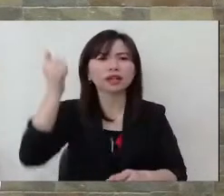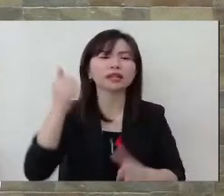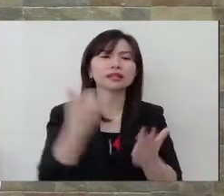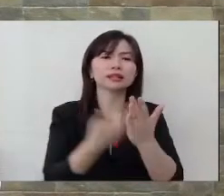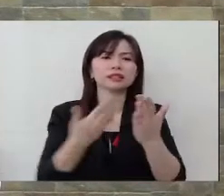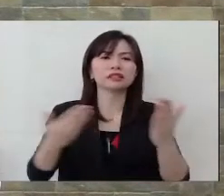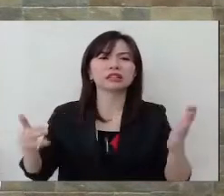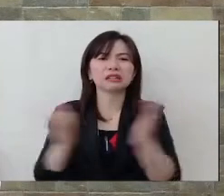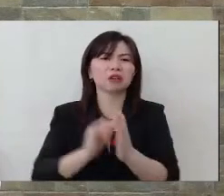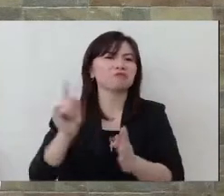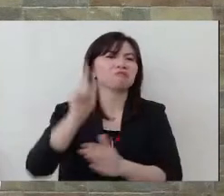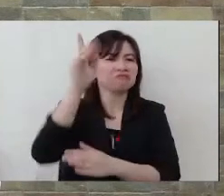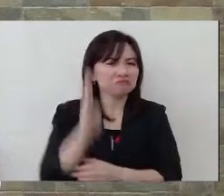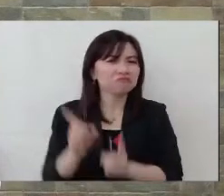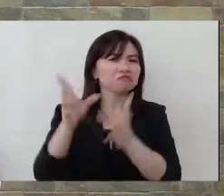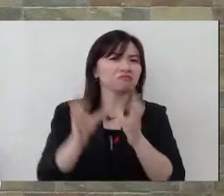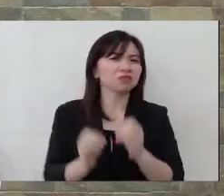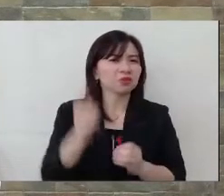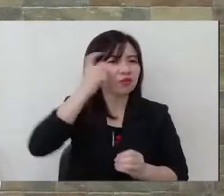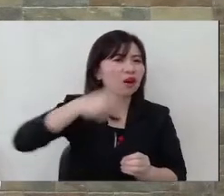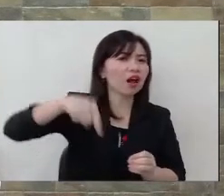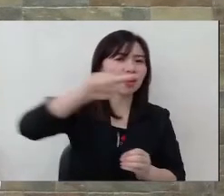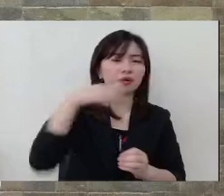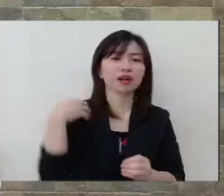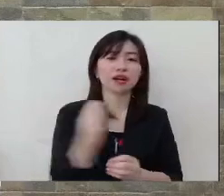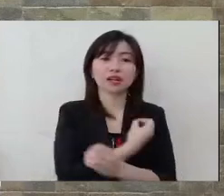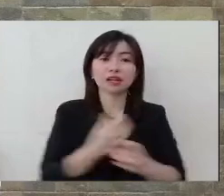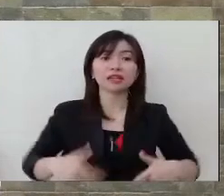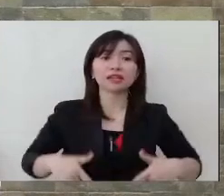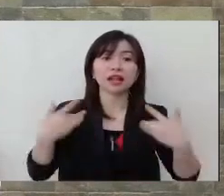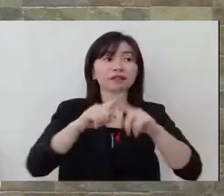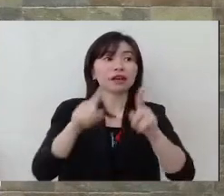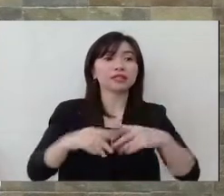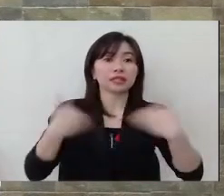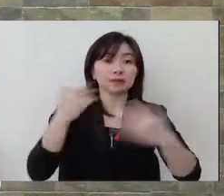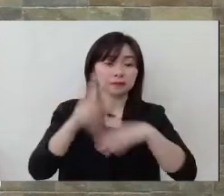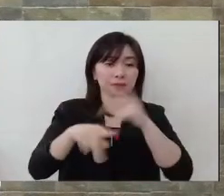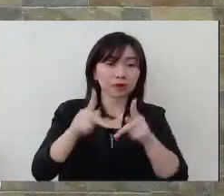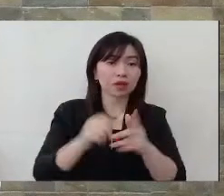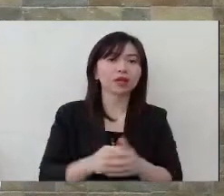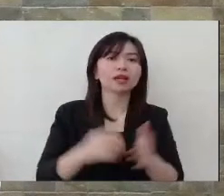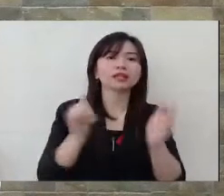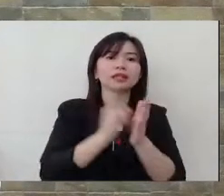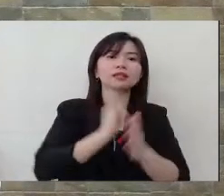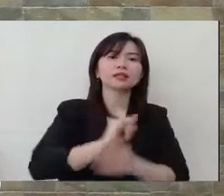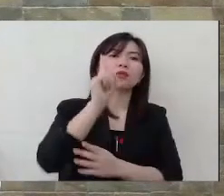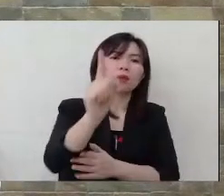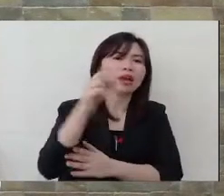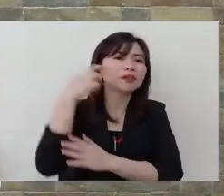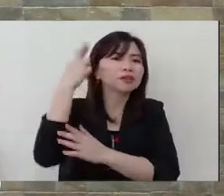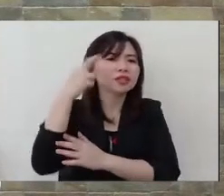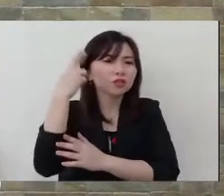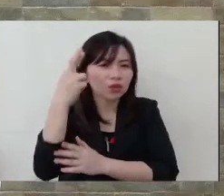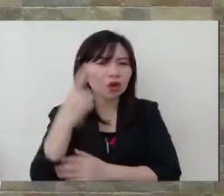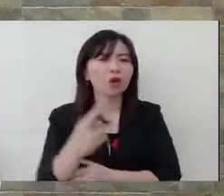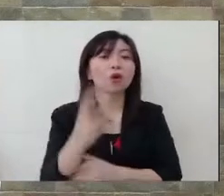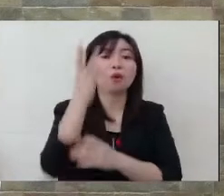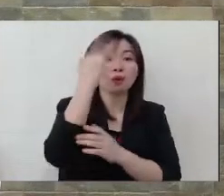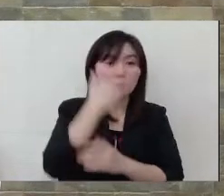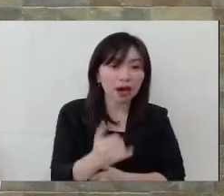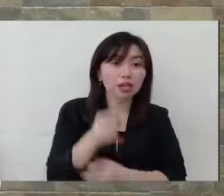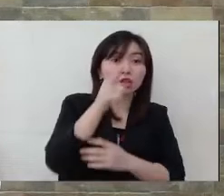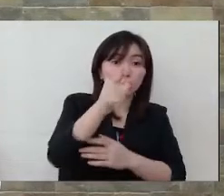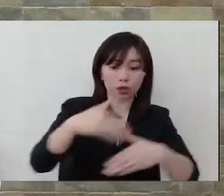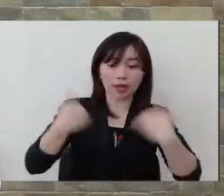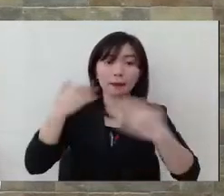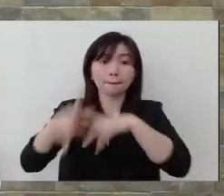na ginawa ng Diyos sa buhay mo bilang isang kabataan, isa yan sa mga malalaking dahilan kung bakit napapariwara